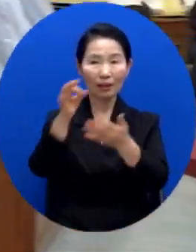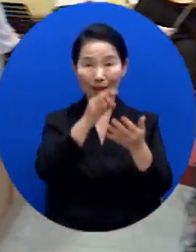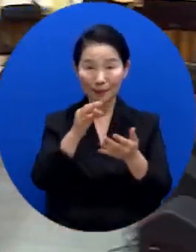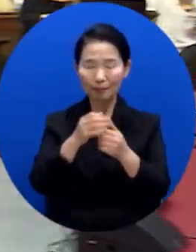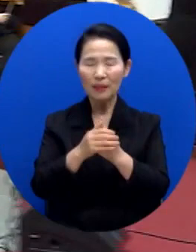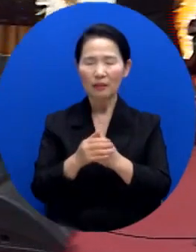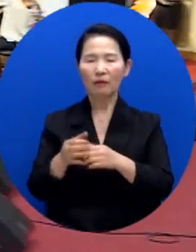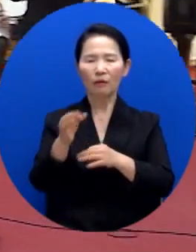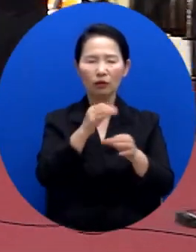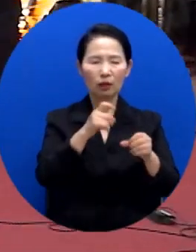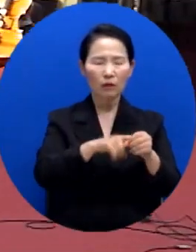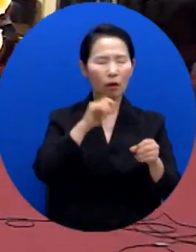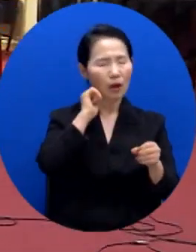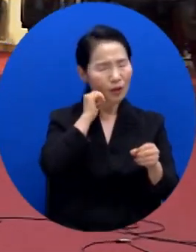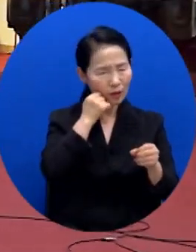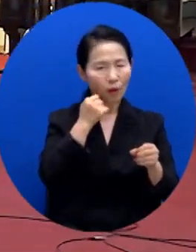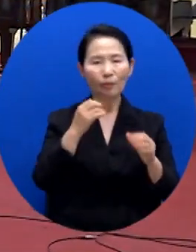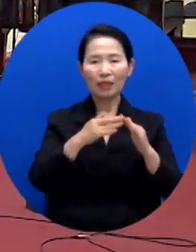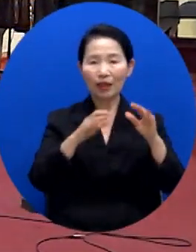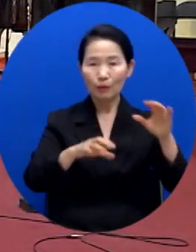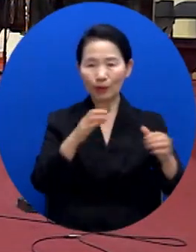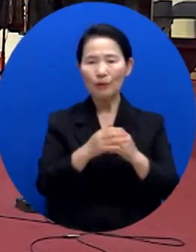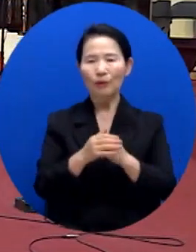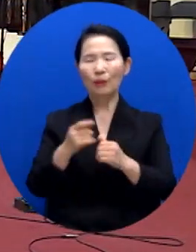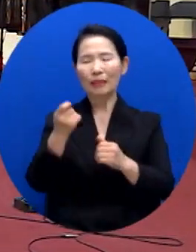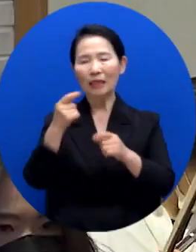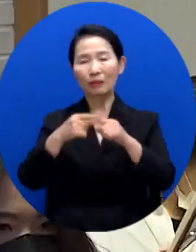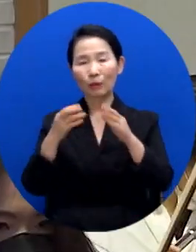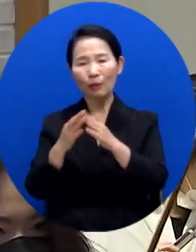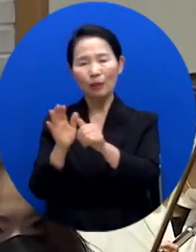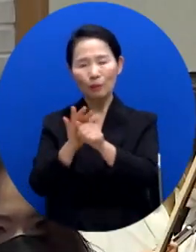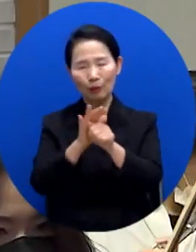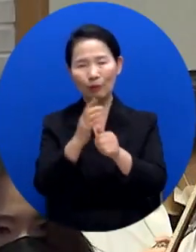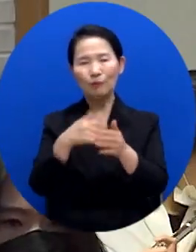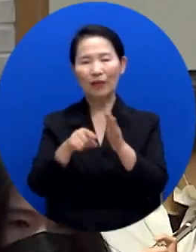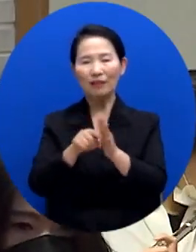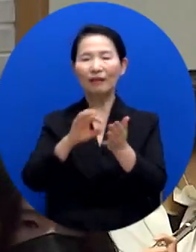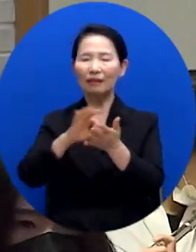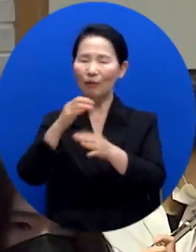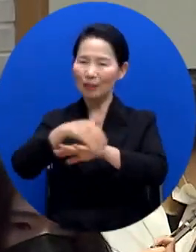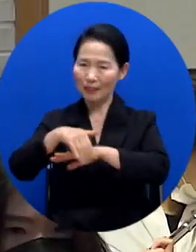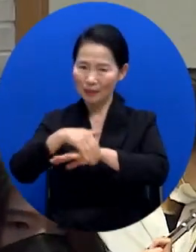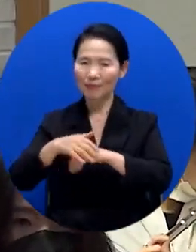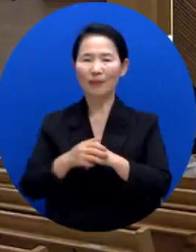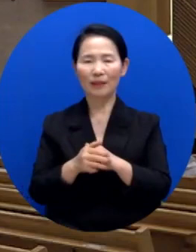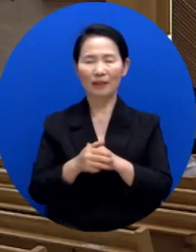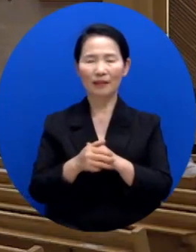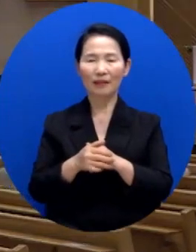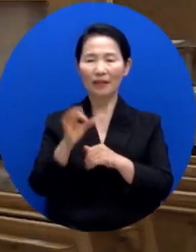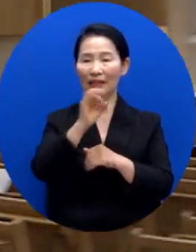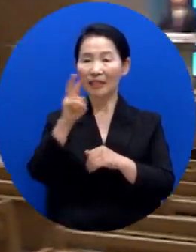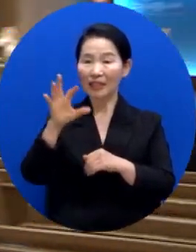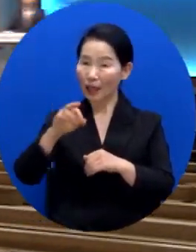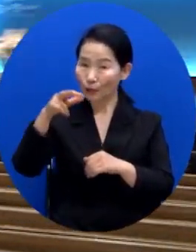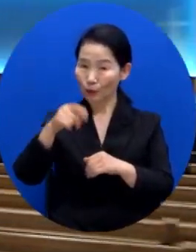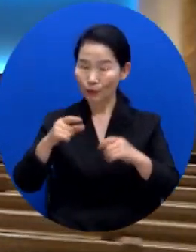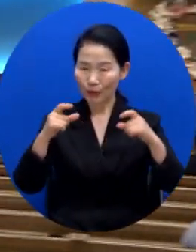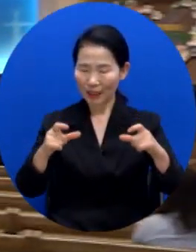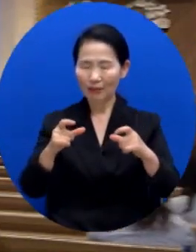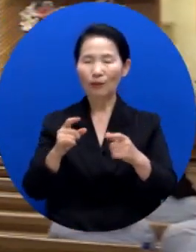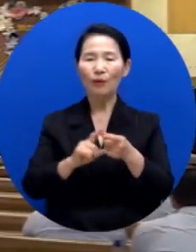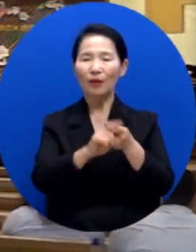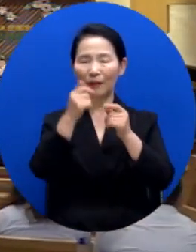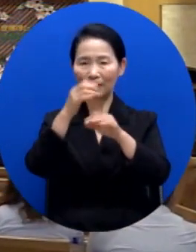어려움에 처한 이웃과 미자립 그 일이 돕기 위해 사용하겠다 고 밝혔습니다 양주시 에서도 부 해 줘 연합예배 가 들여